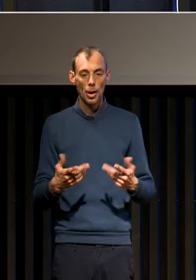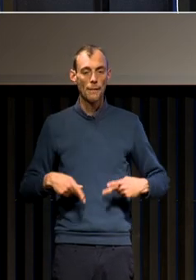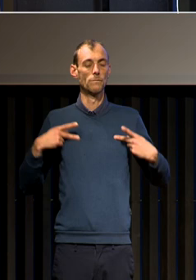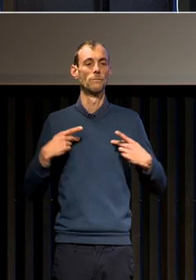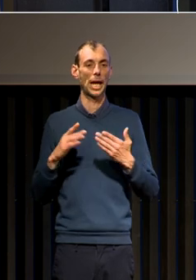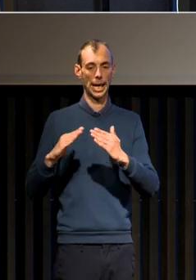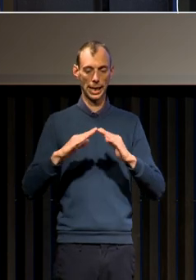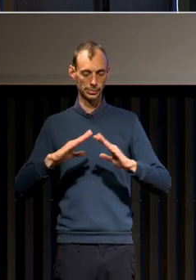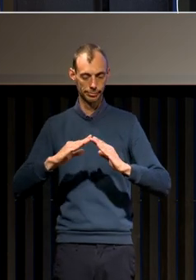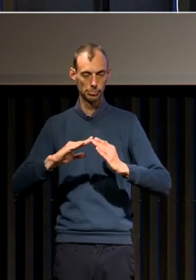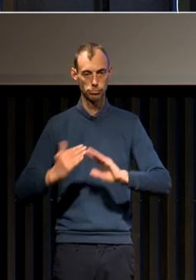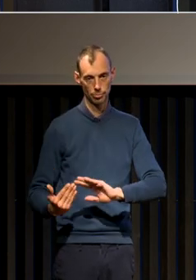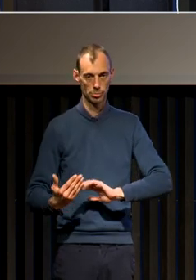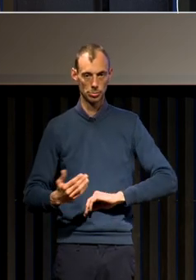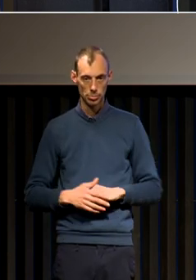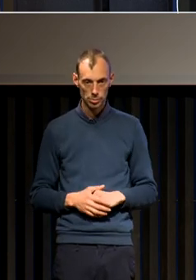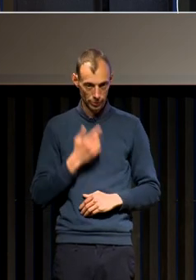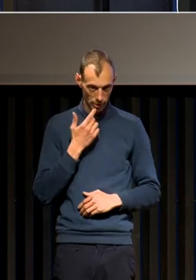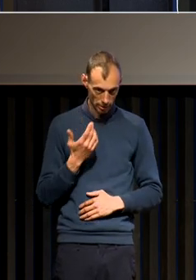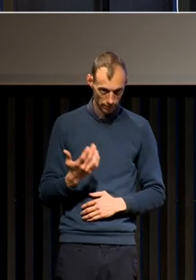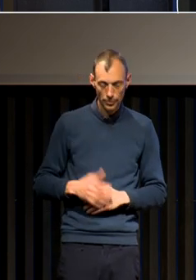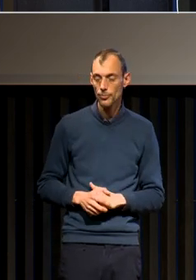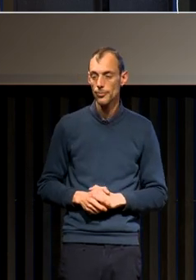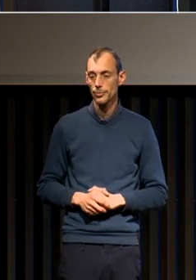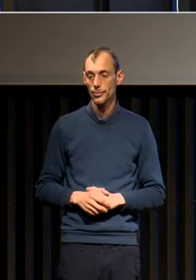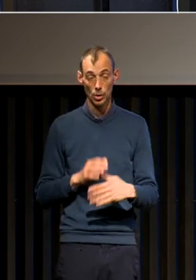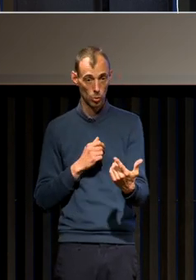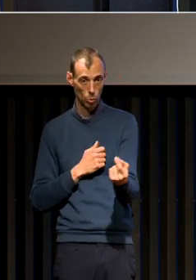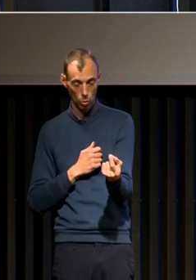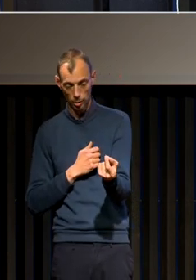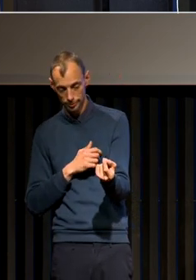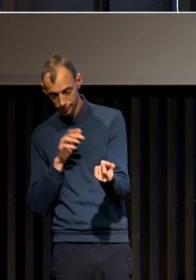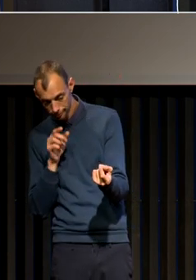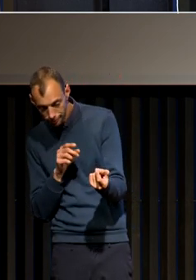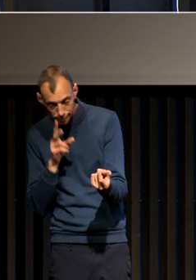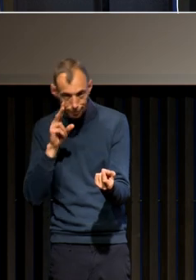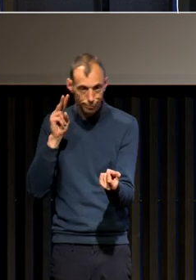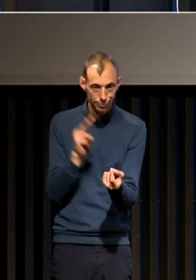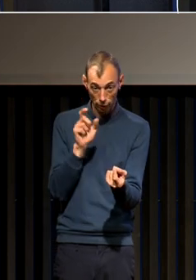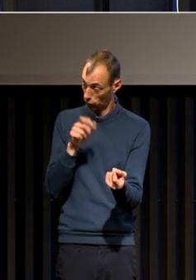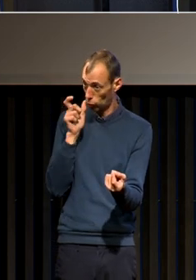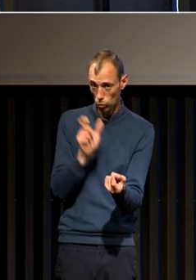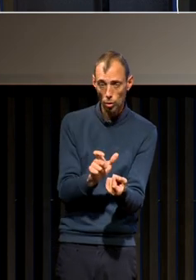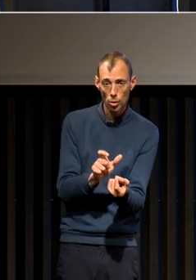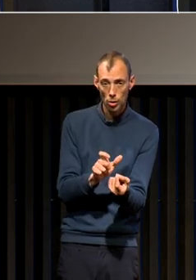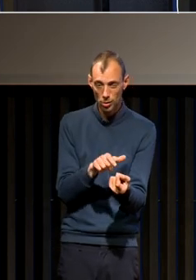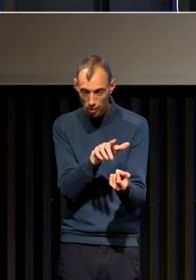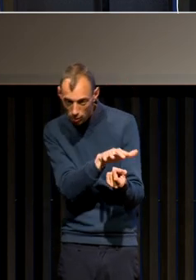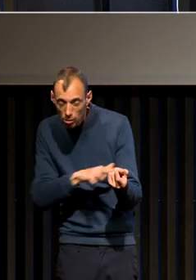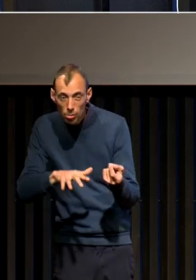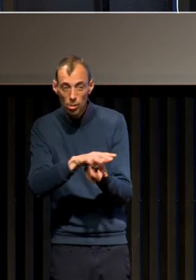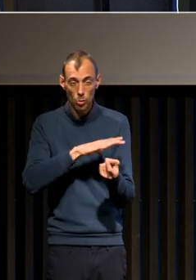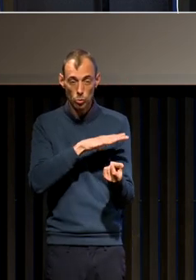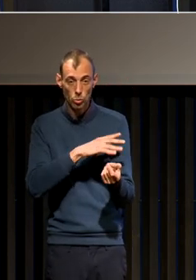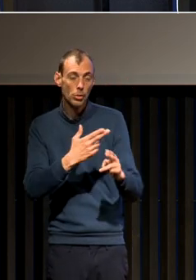devons vérifier que le couple a une communauté de vie, c'est-à-dire que nous devons